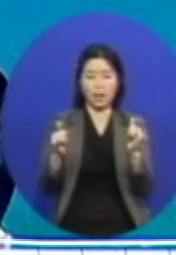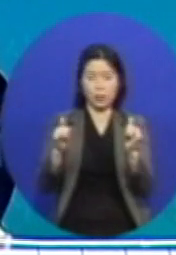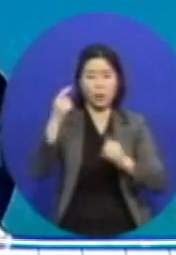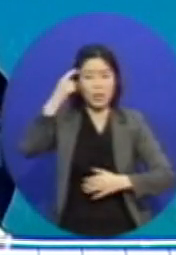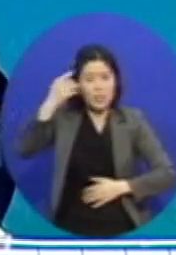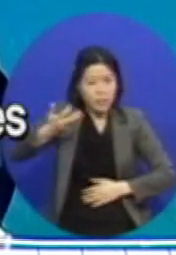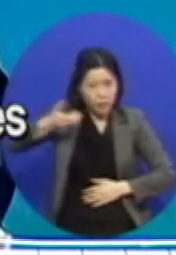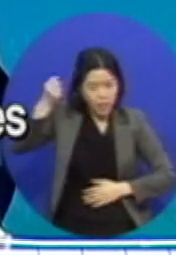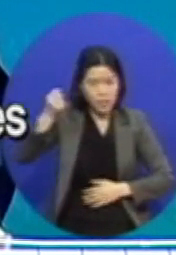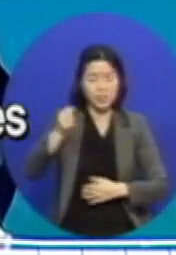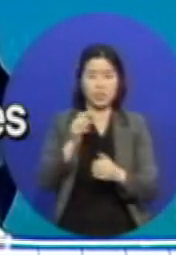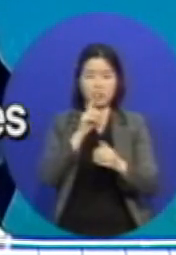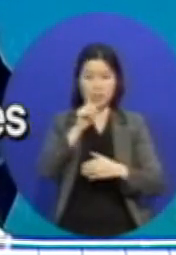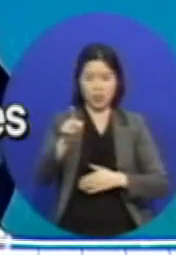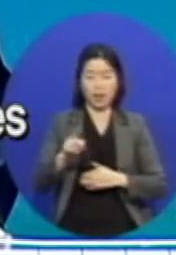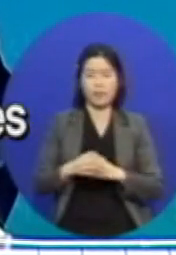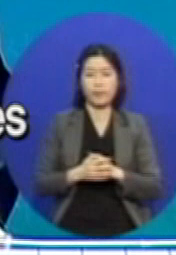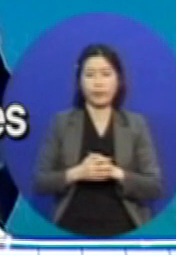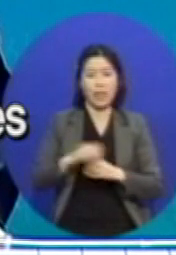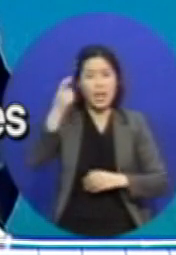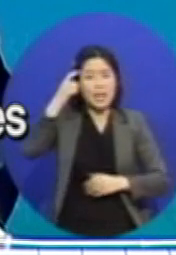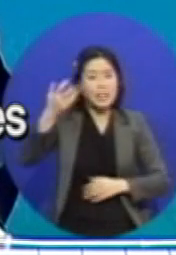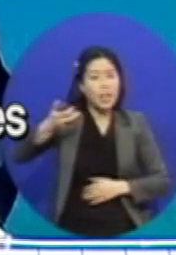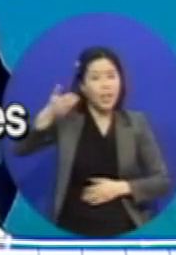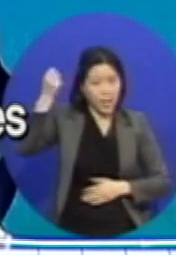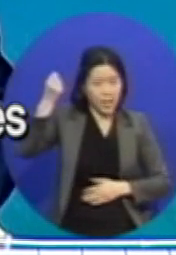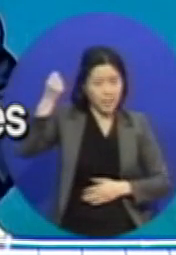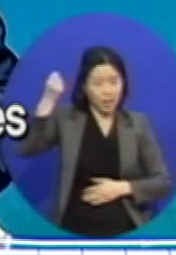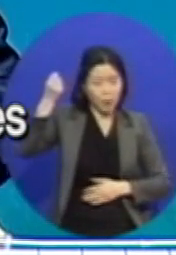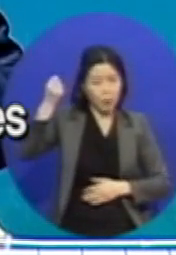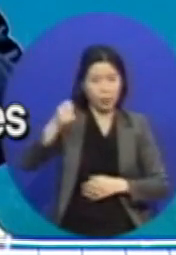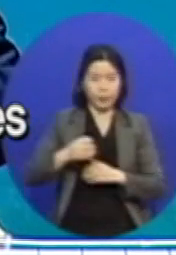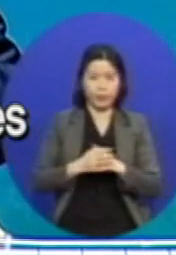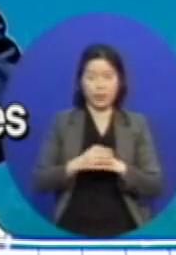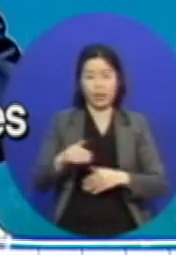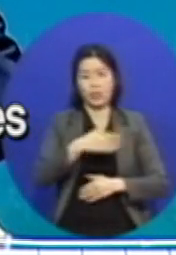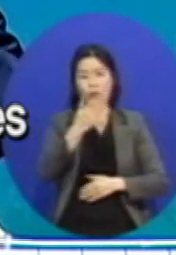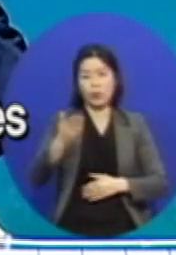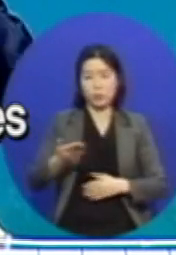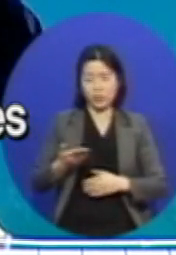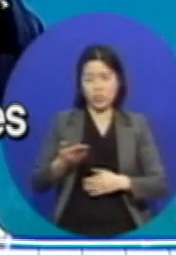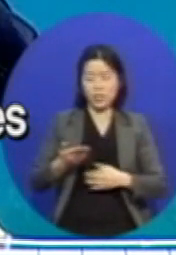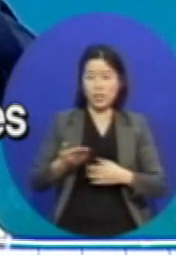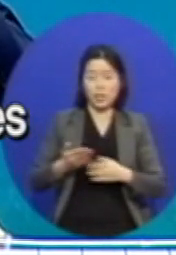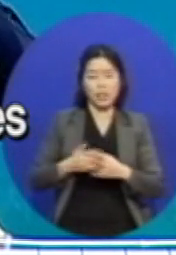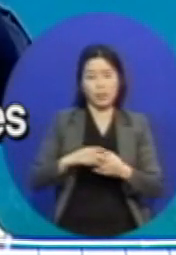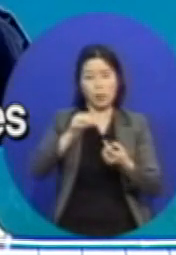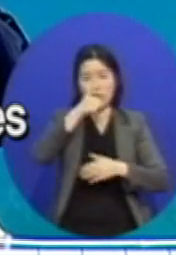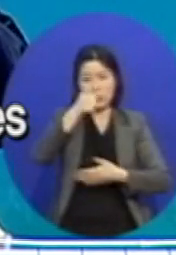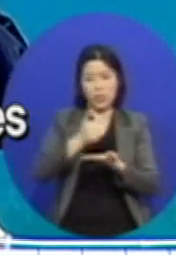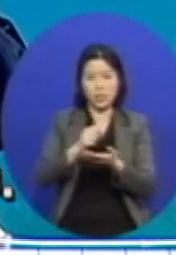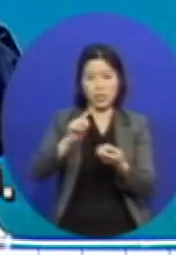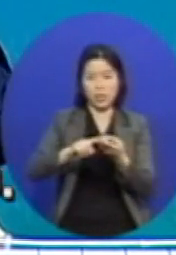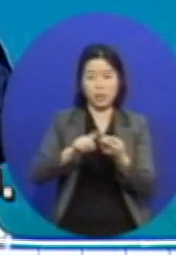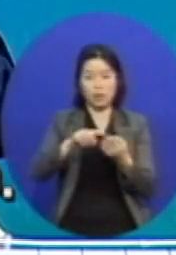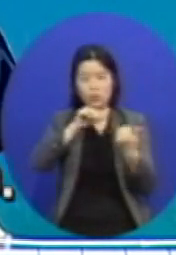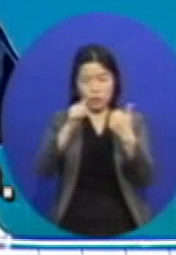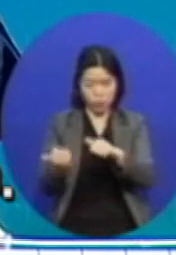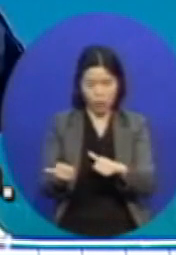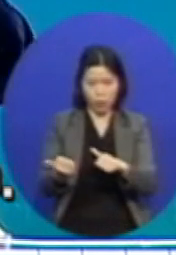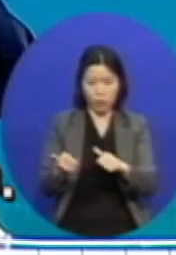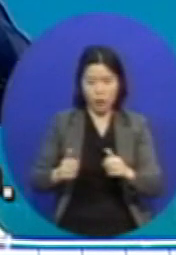지어다 여기 라고 했지 여러분이 죄에 대해서 죽어라고 열심히